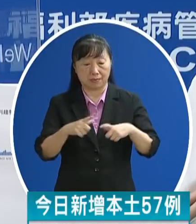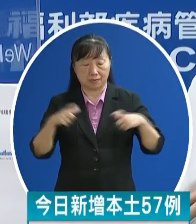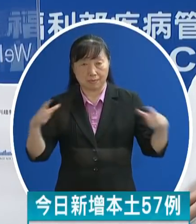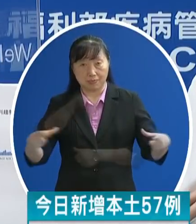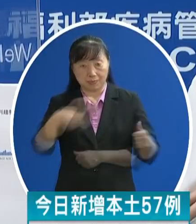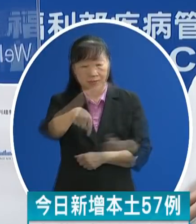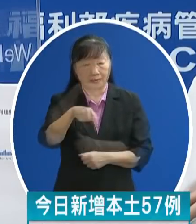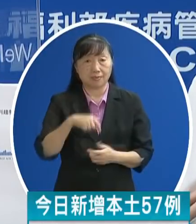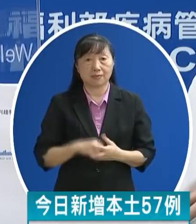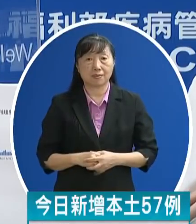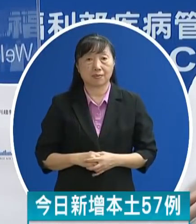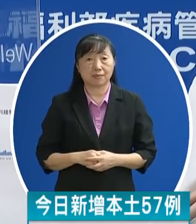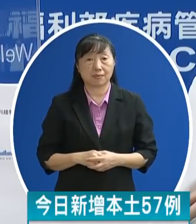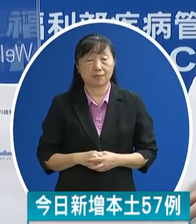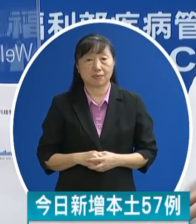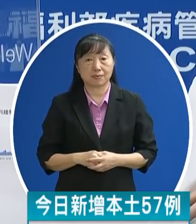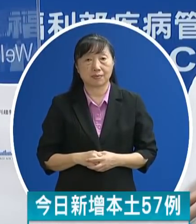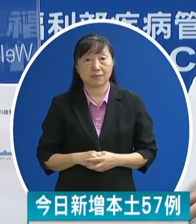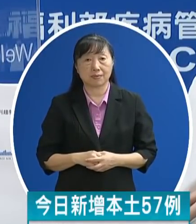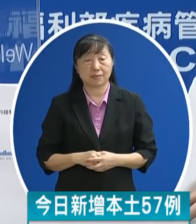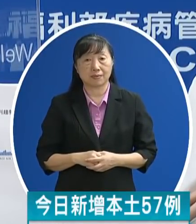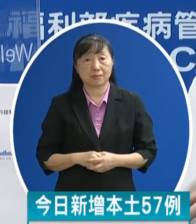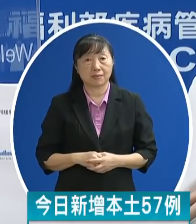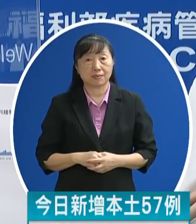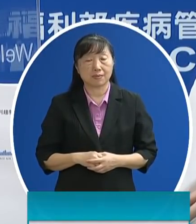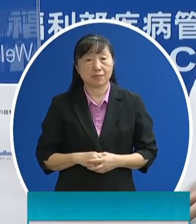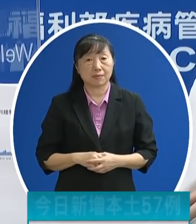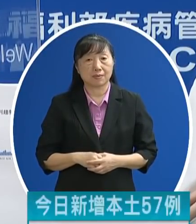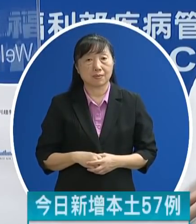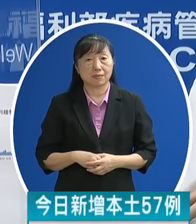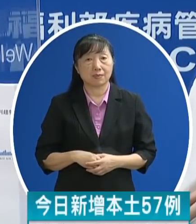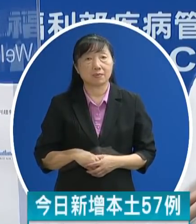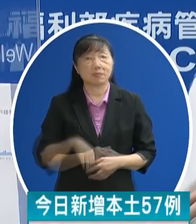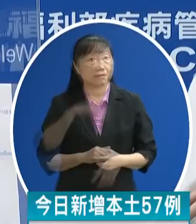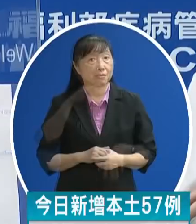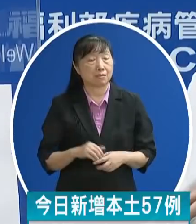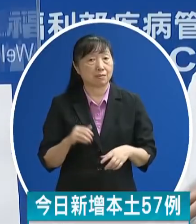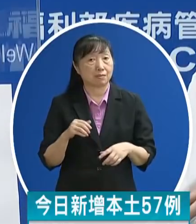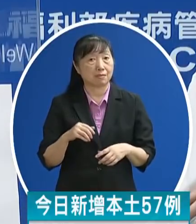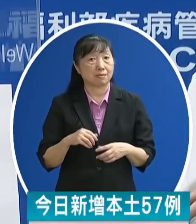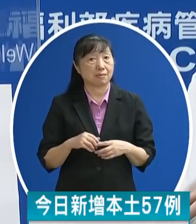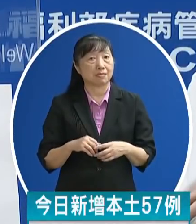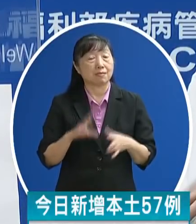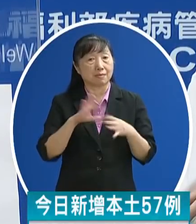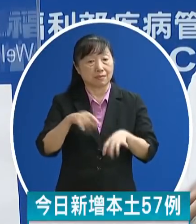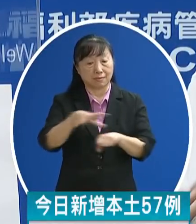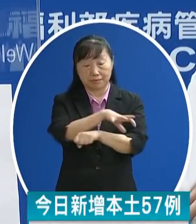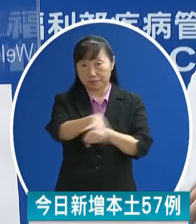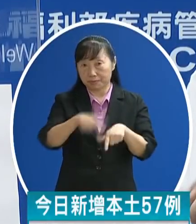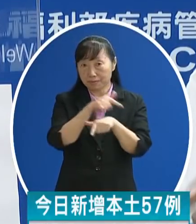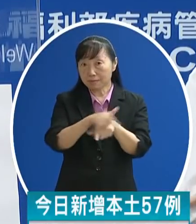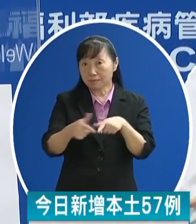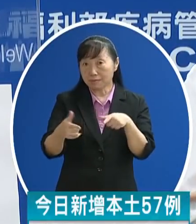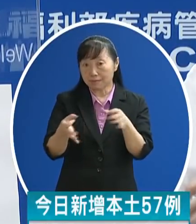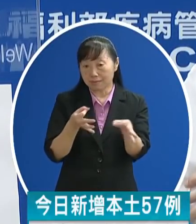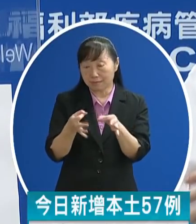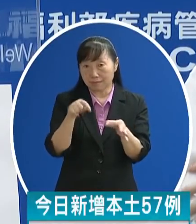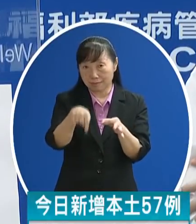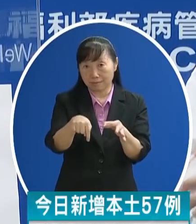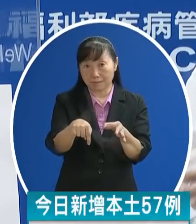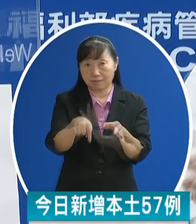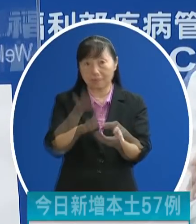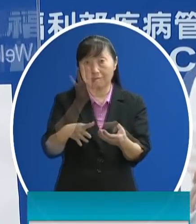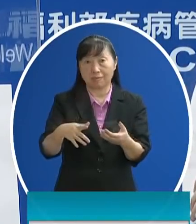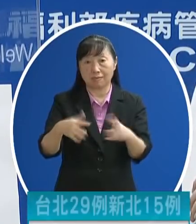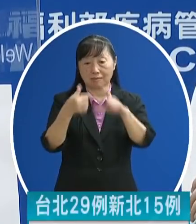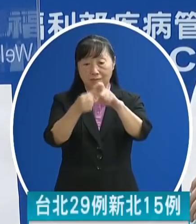筛检的站，然后我们等一下就要发布一个这个警讯，因为环南市场这边相关的都有一些实